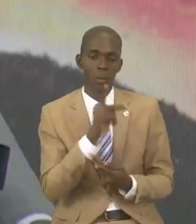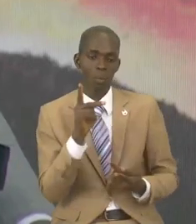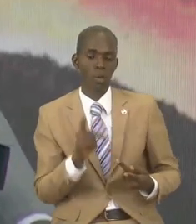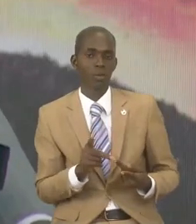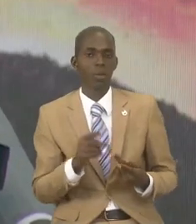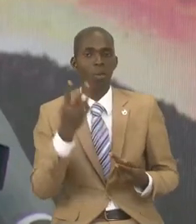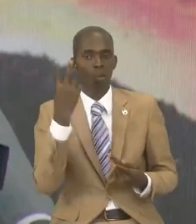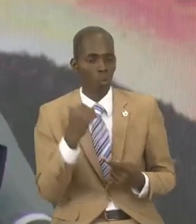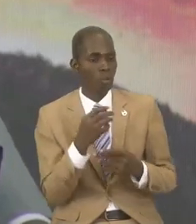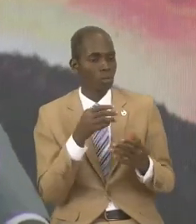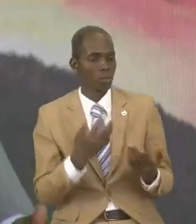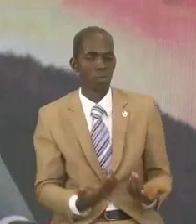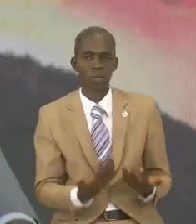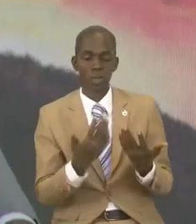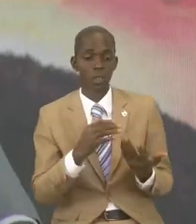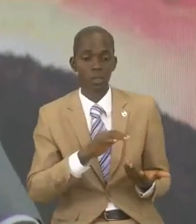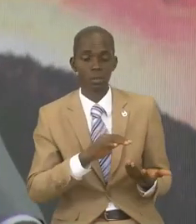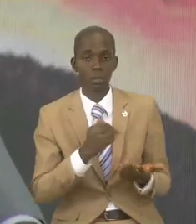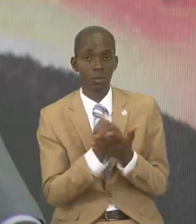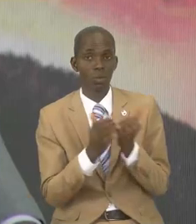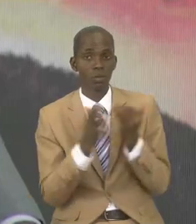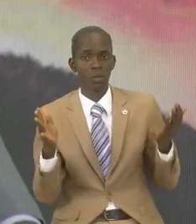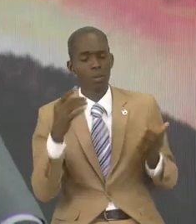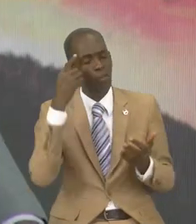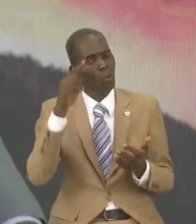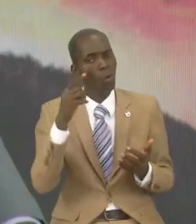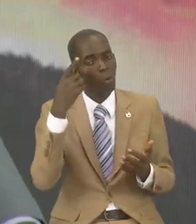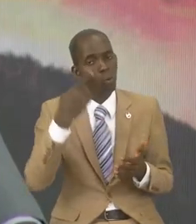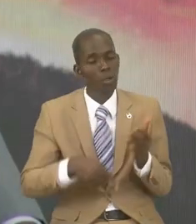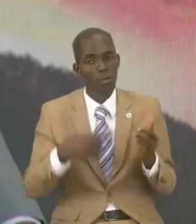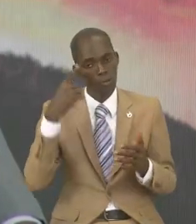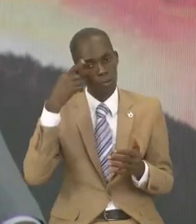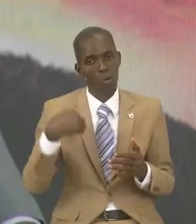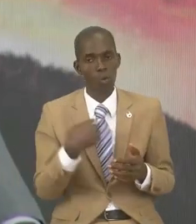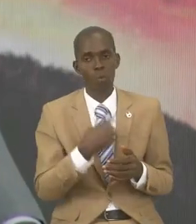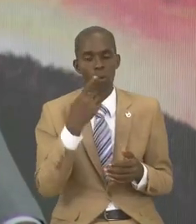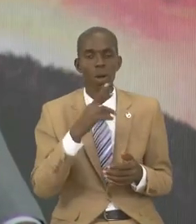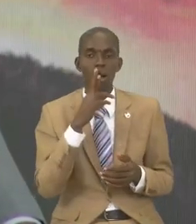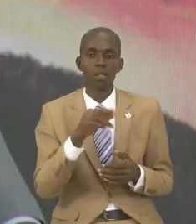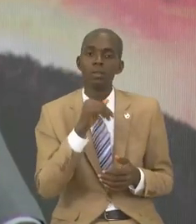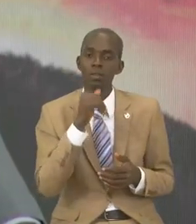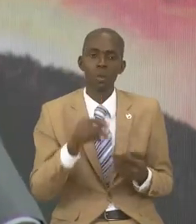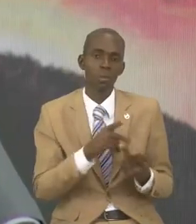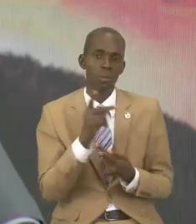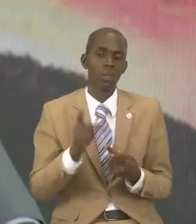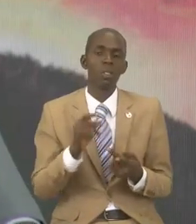Le parfait a été crucifié pour les imparfaits. Ça, c'est l'objectif, le but. Le juste a été